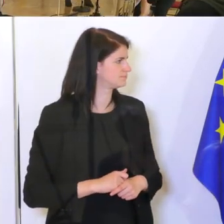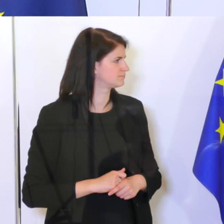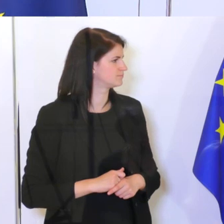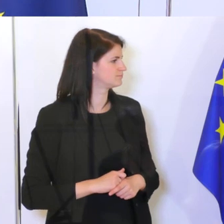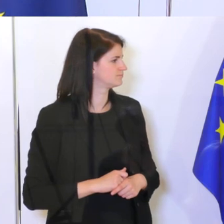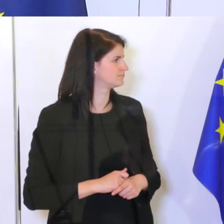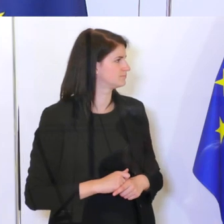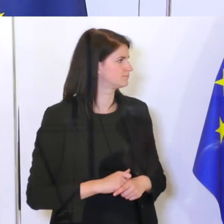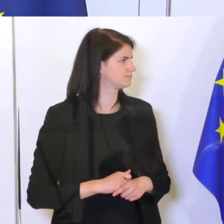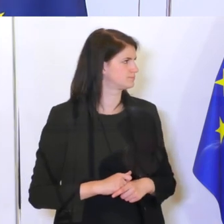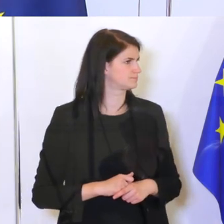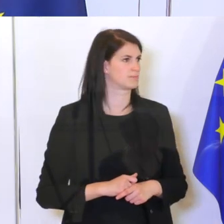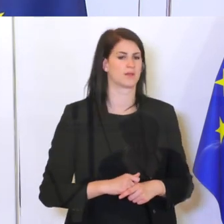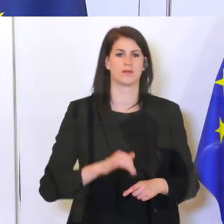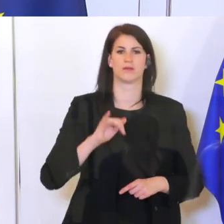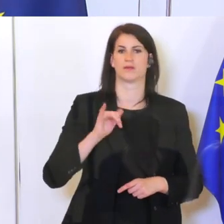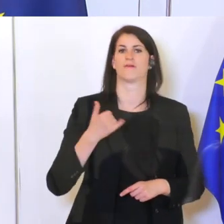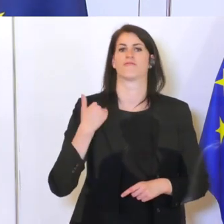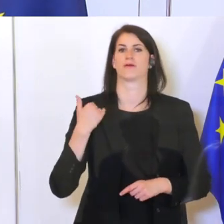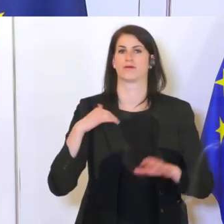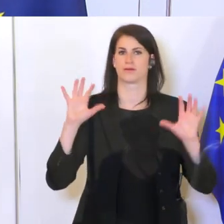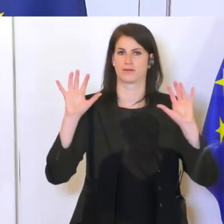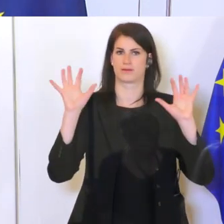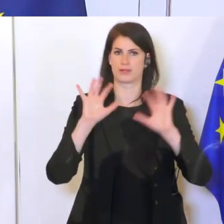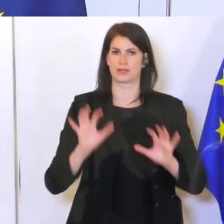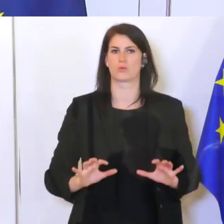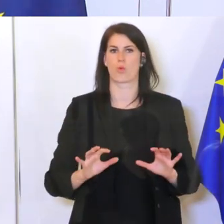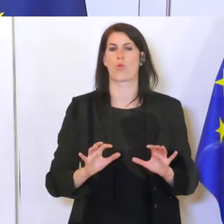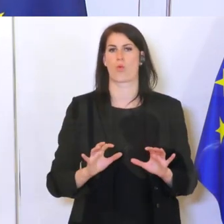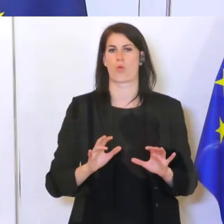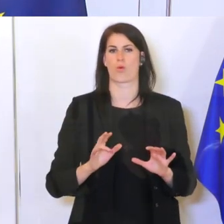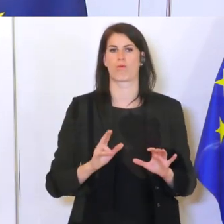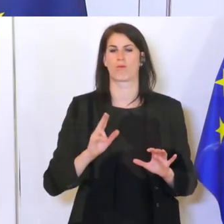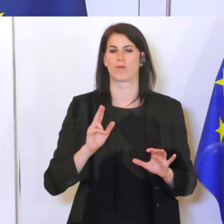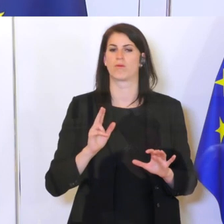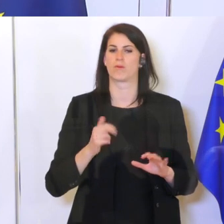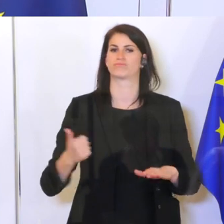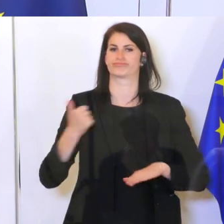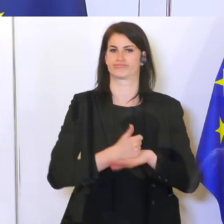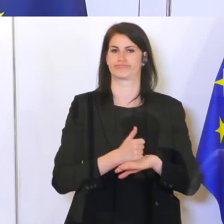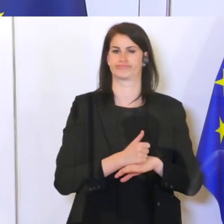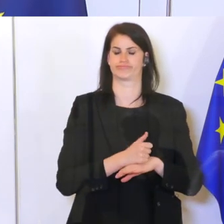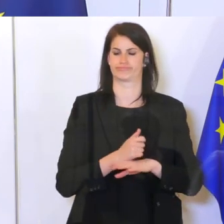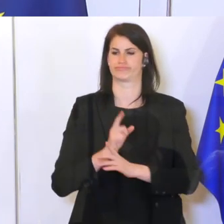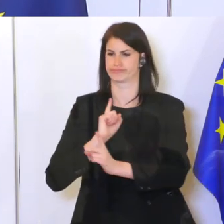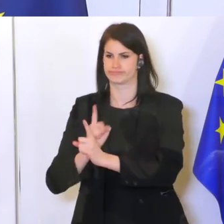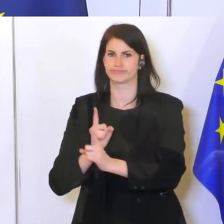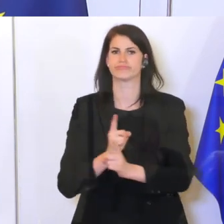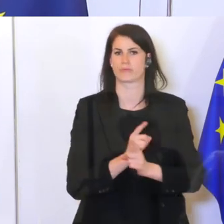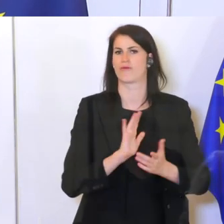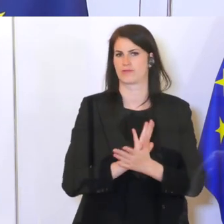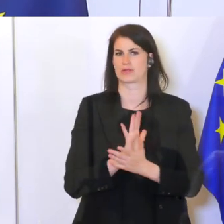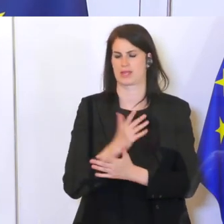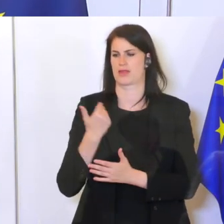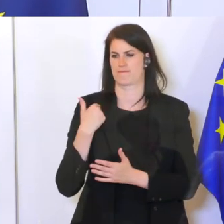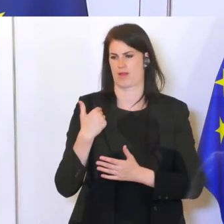Wir haben mit den Vertretern der Kinobetriebe auch vorigen Freitag in unserem gemeinsamen großen